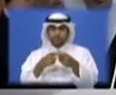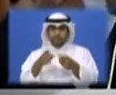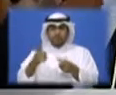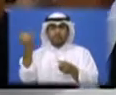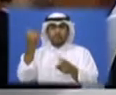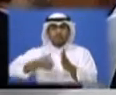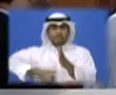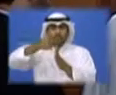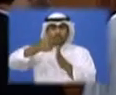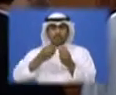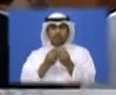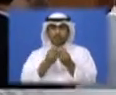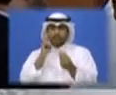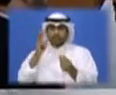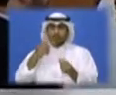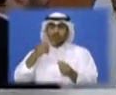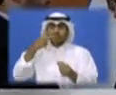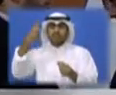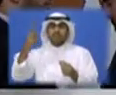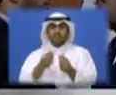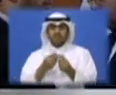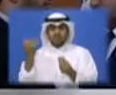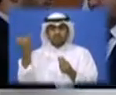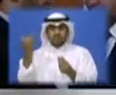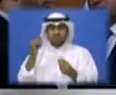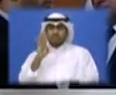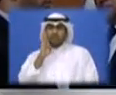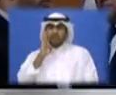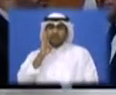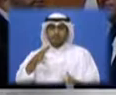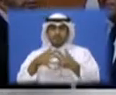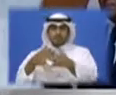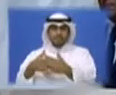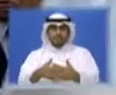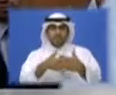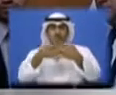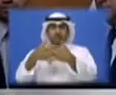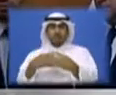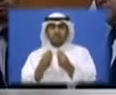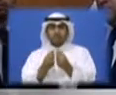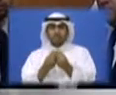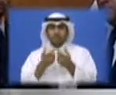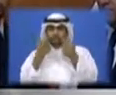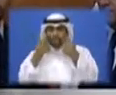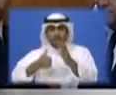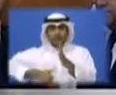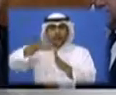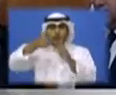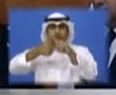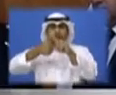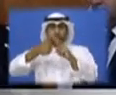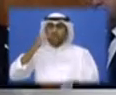بعد أكثر من 20 سنة من اهتمام الأمم المتحدة في قضايا الشباب، وقد